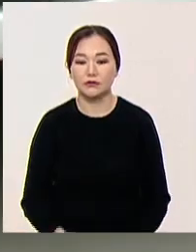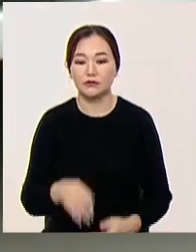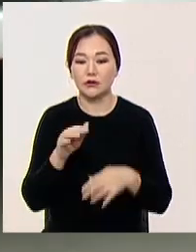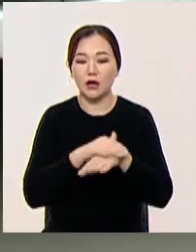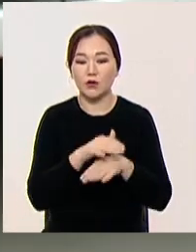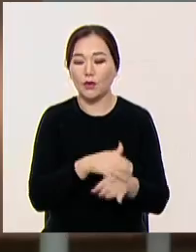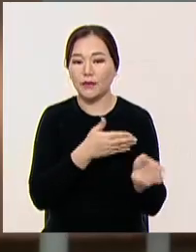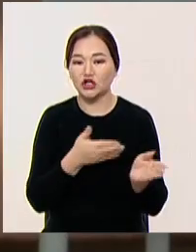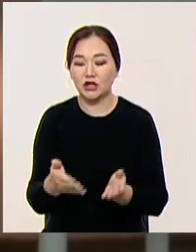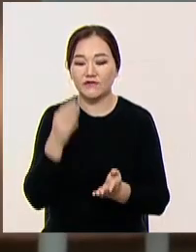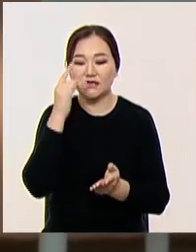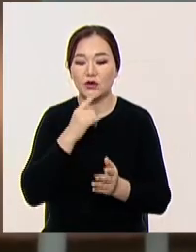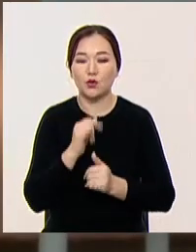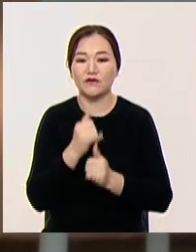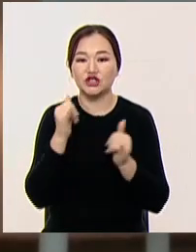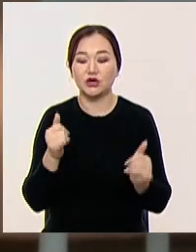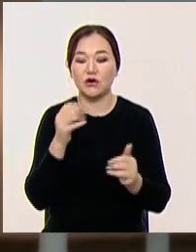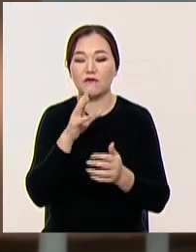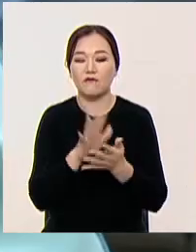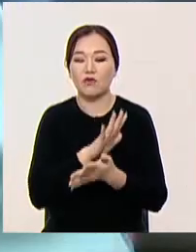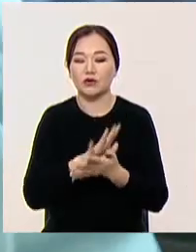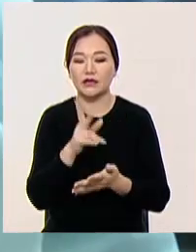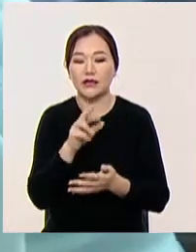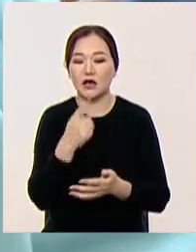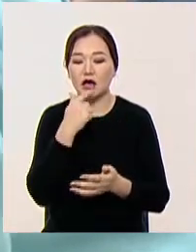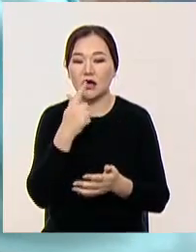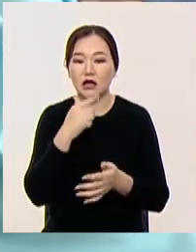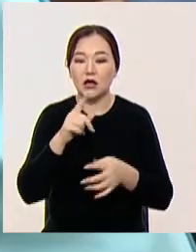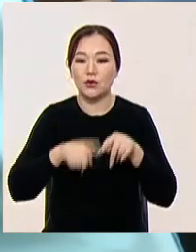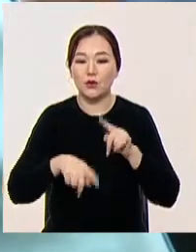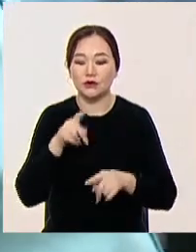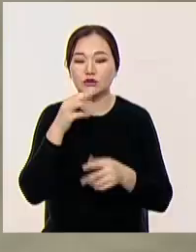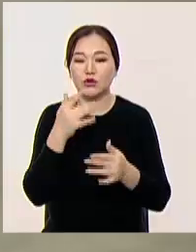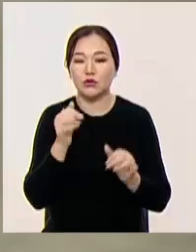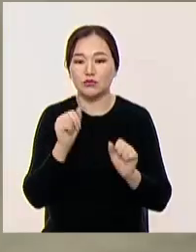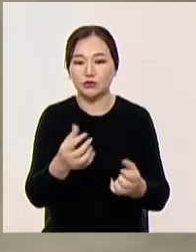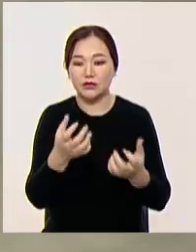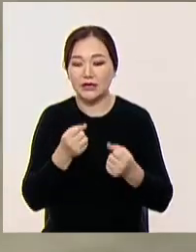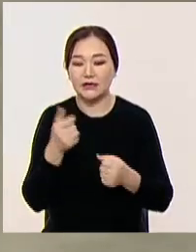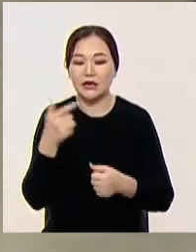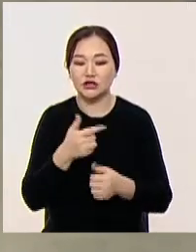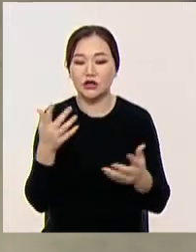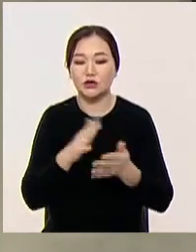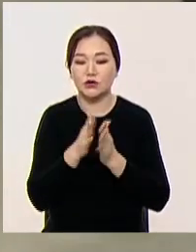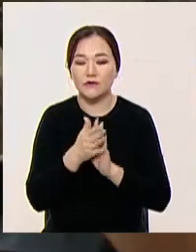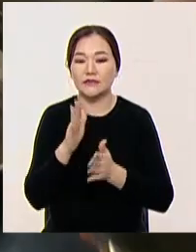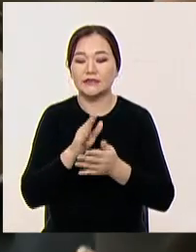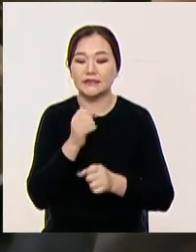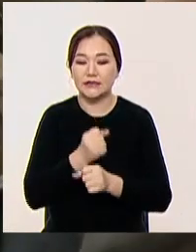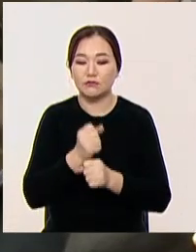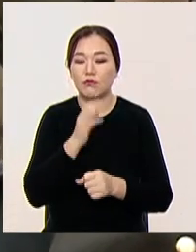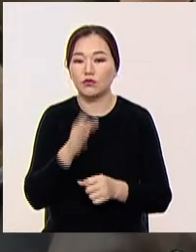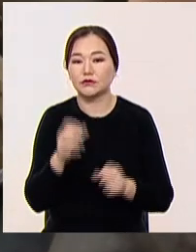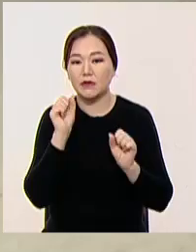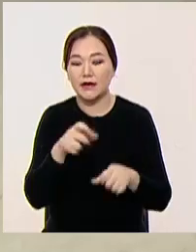Добро пожаловать! В Казахстане увеличат квоту для кандасов. Насколько больше смогут принять граждан? Какие условия для них создадут? Смогли